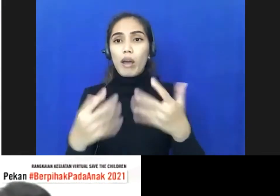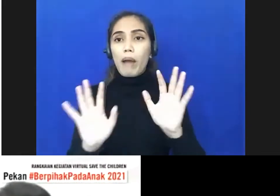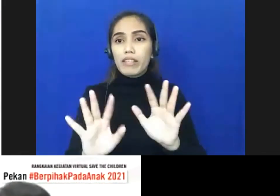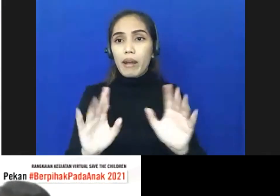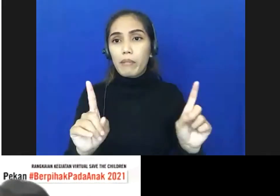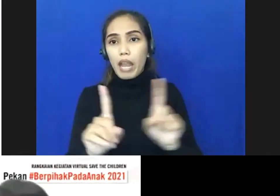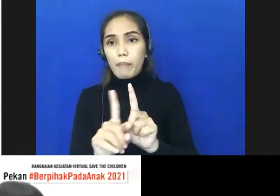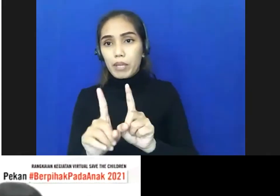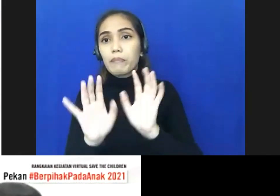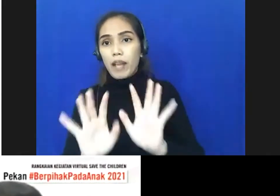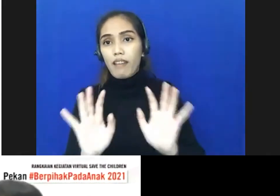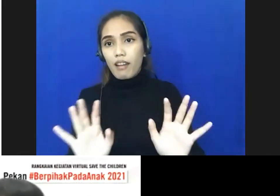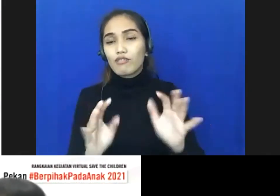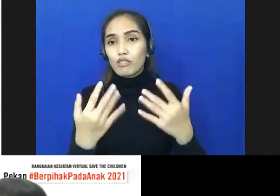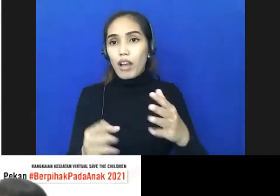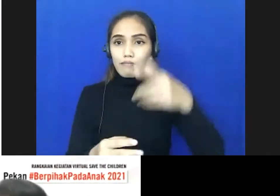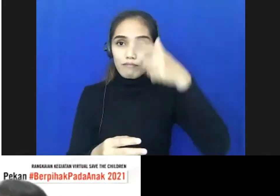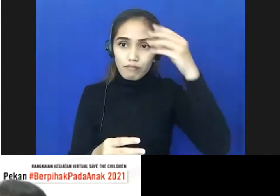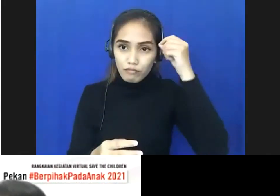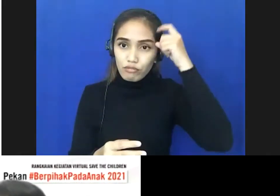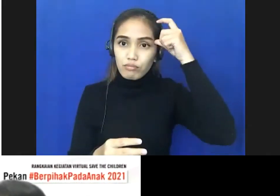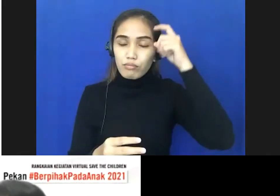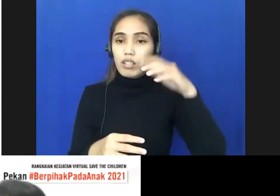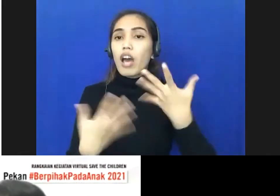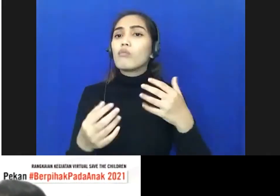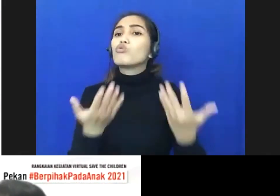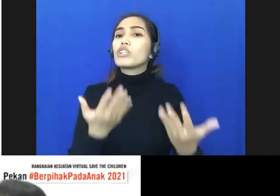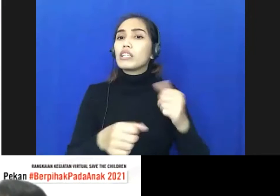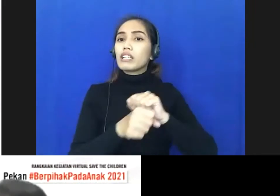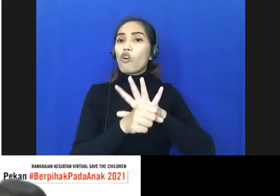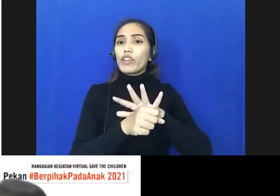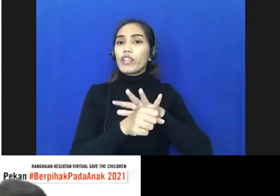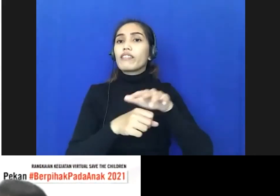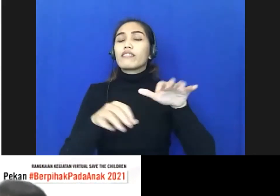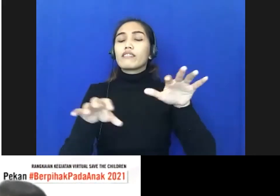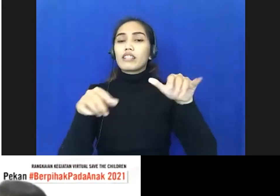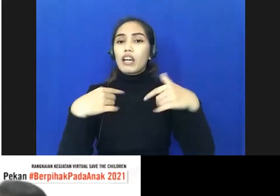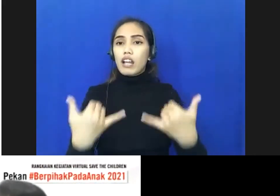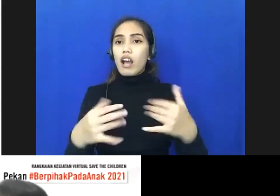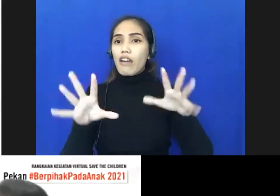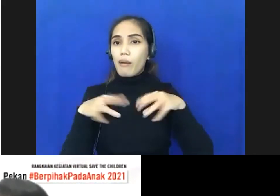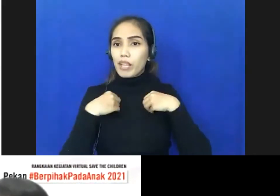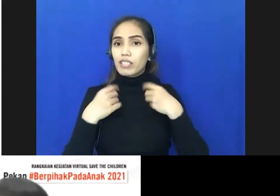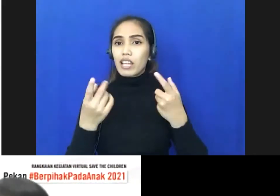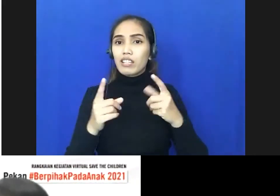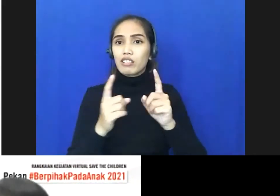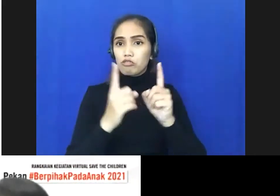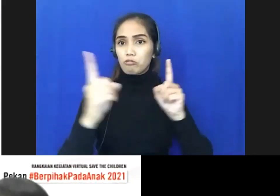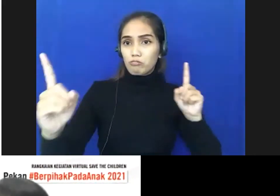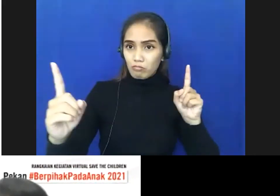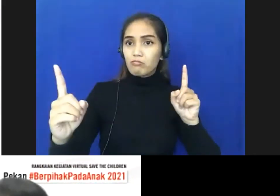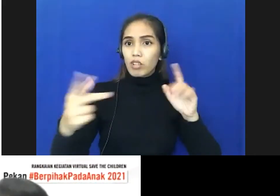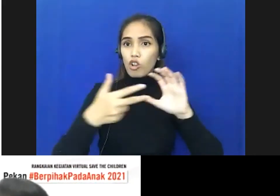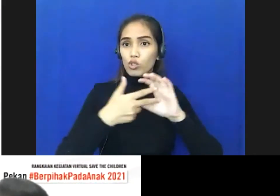Ya, dan mungkin di masa pandemi ini mungkin adaptasinya adalah pelaksanaannya jadi daring ya.